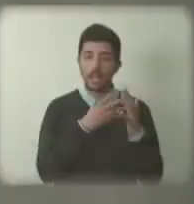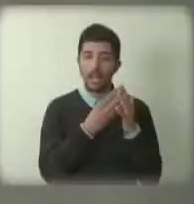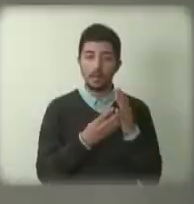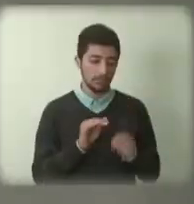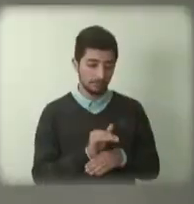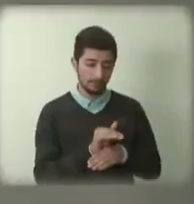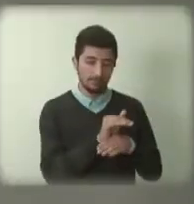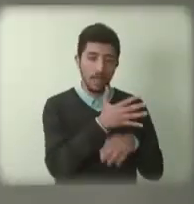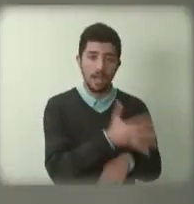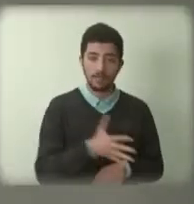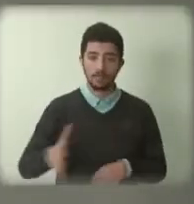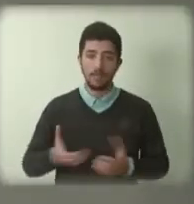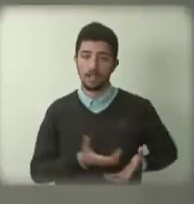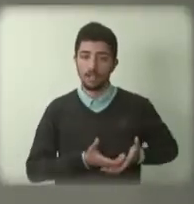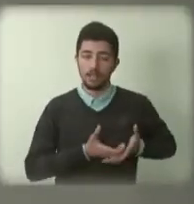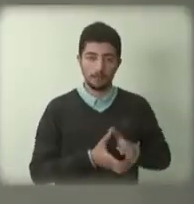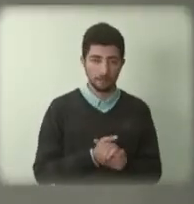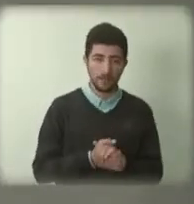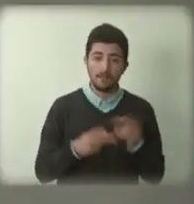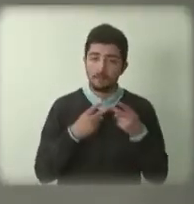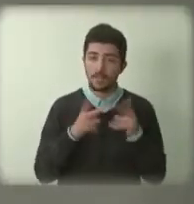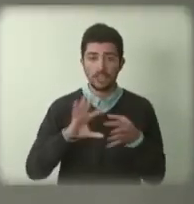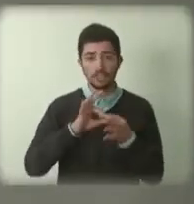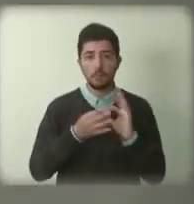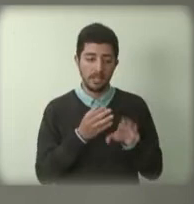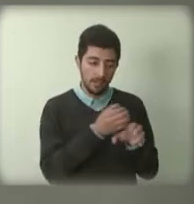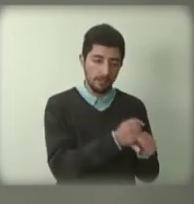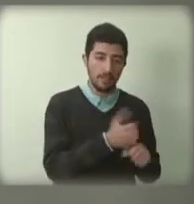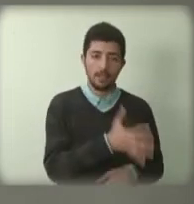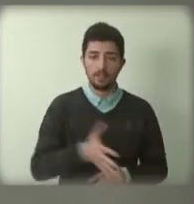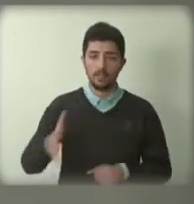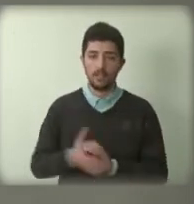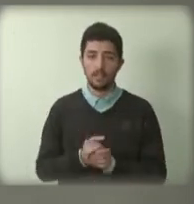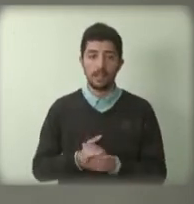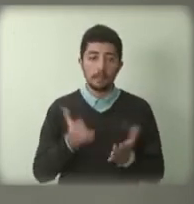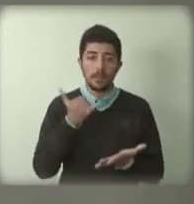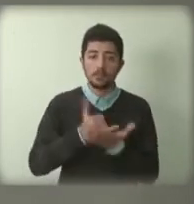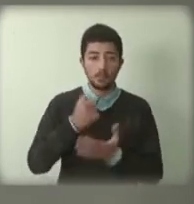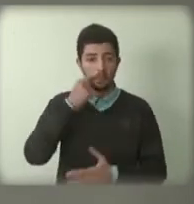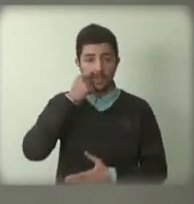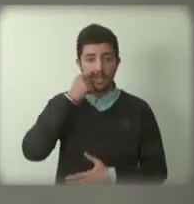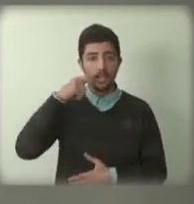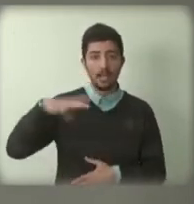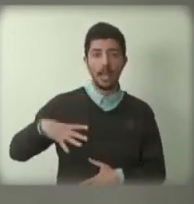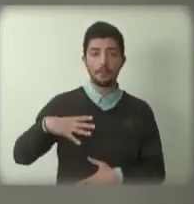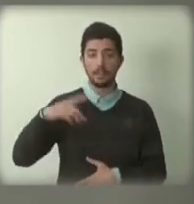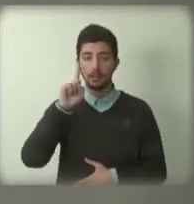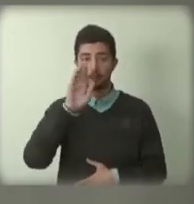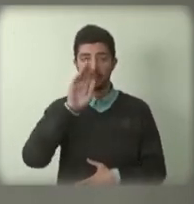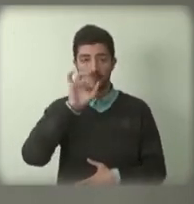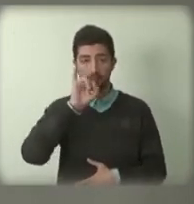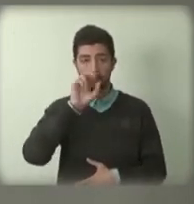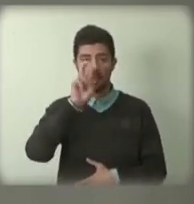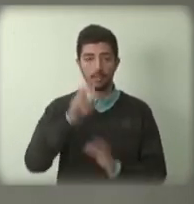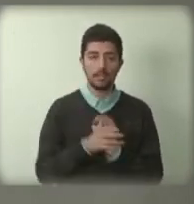برنامج تغذية الرضع وصغار الأطفال هو برنامج أطلقته جمعية إنقاذ الطفل والتي ترأسها سمو الأميرة بسمة. البرنامج